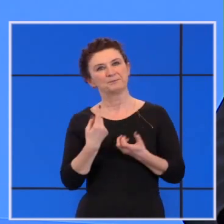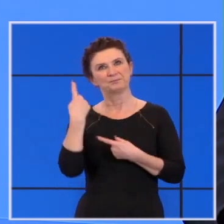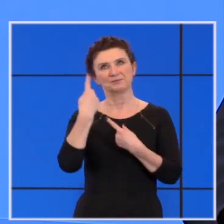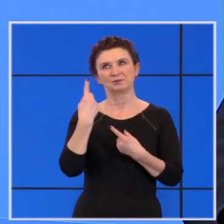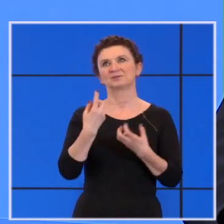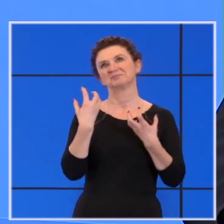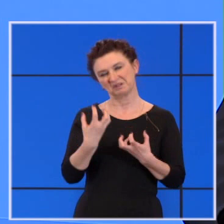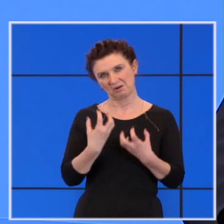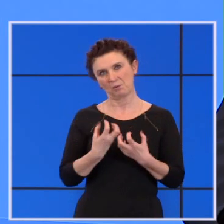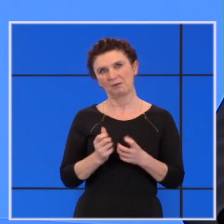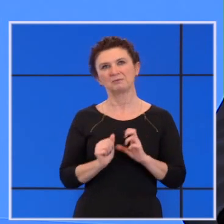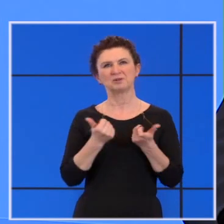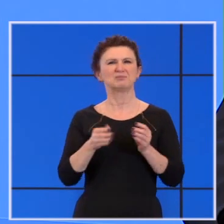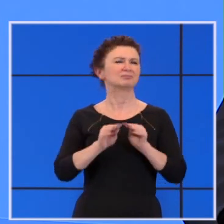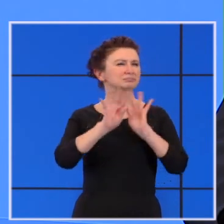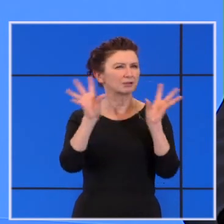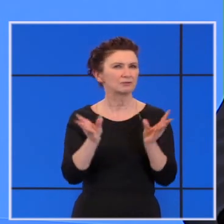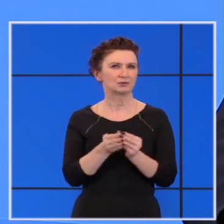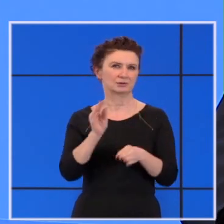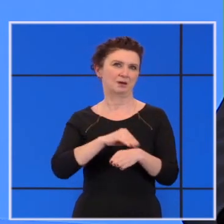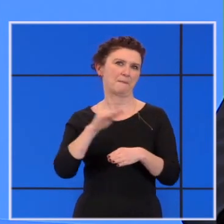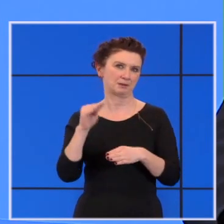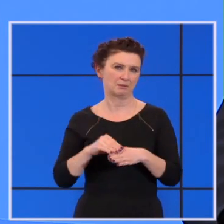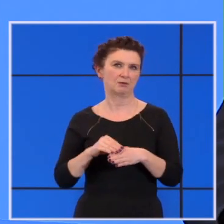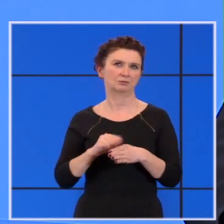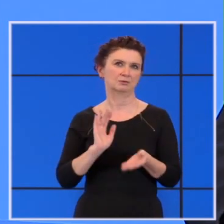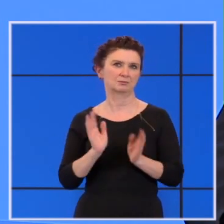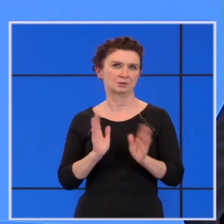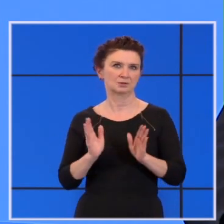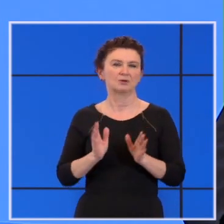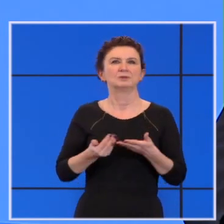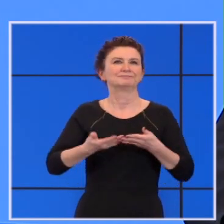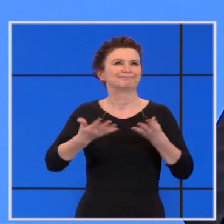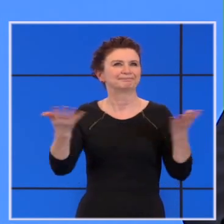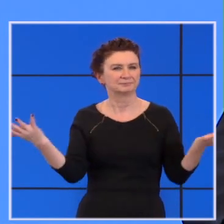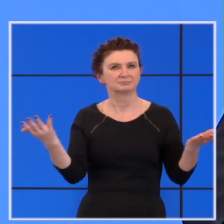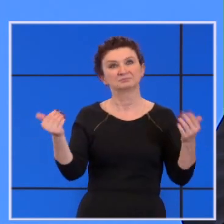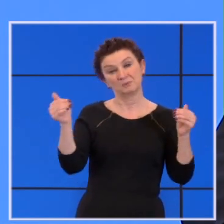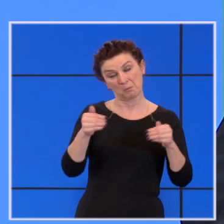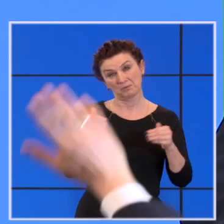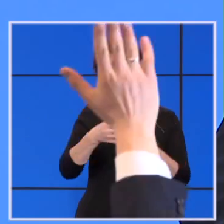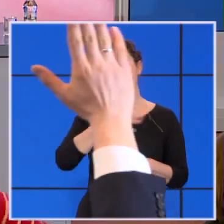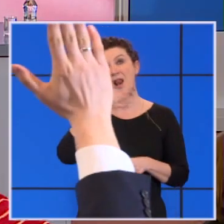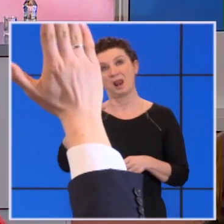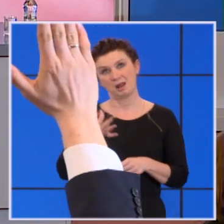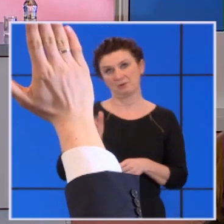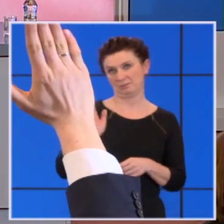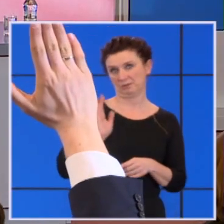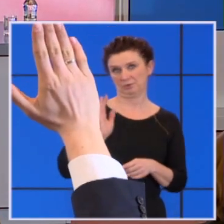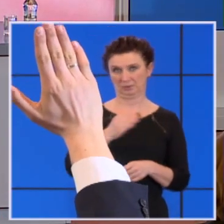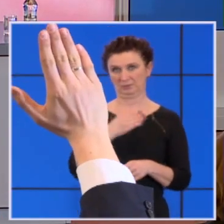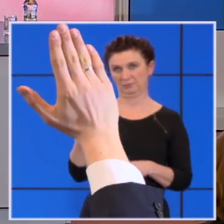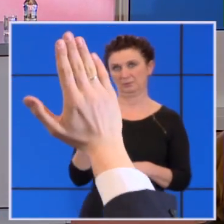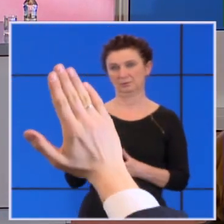rozszerzania wszelkich metod, które będą dawać poczucie bezpieczeństwa nie tylko Polakom, ale wszystkim Europejczykom. Dziękuję. Pan Jacek